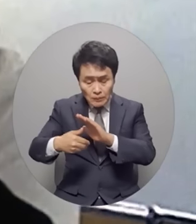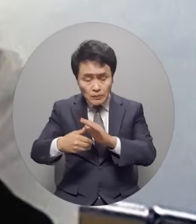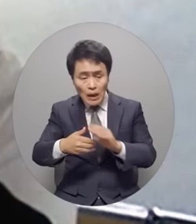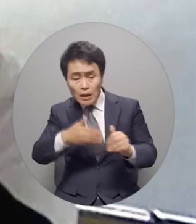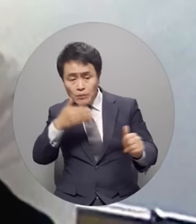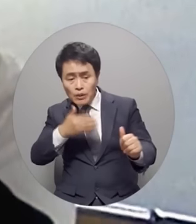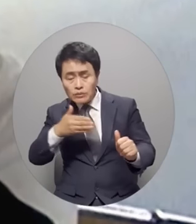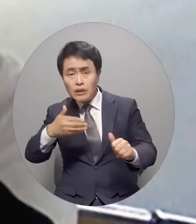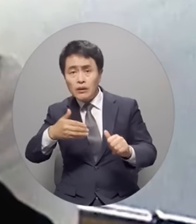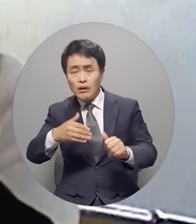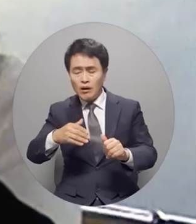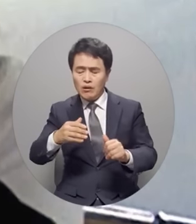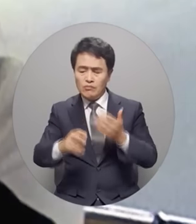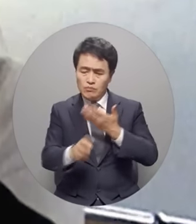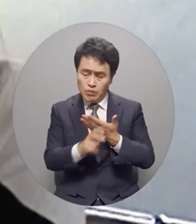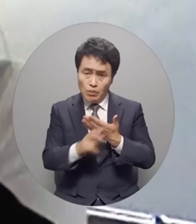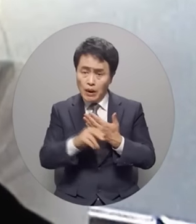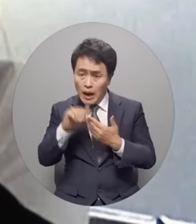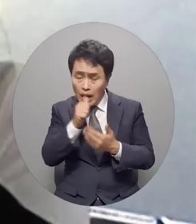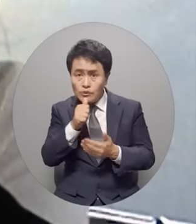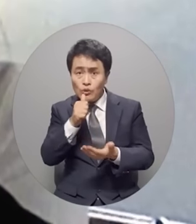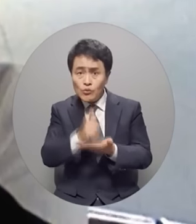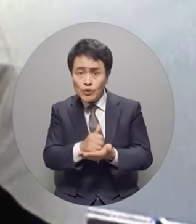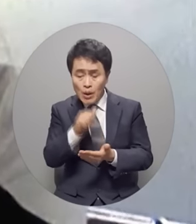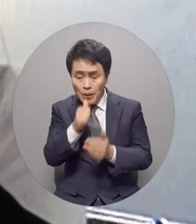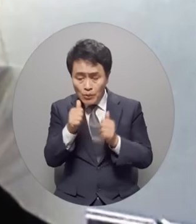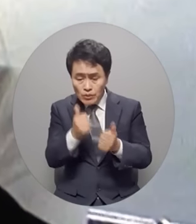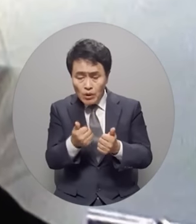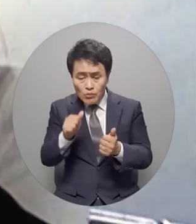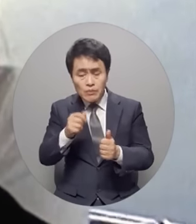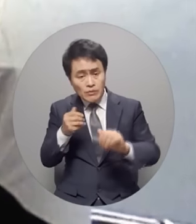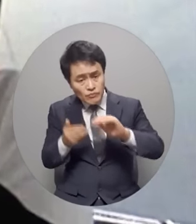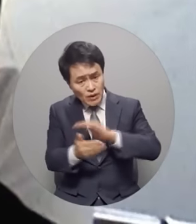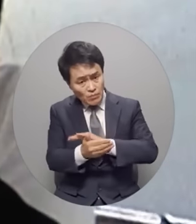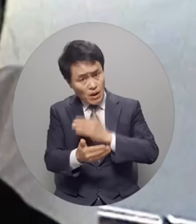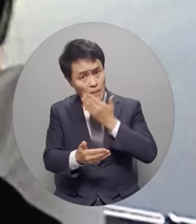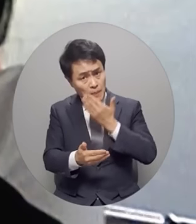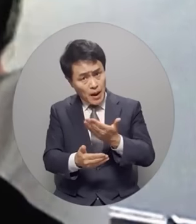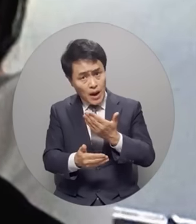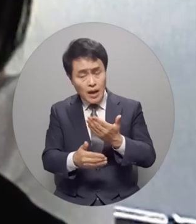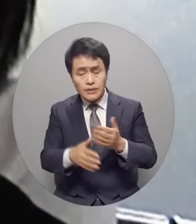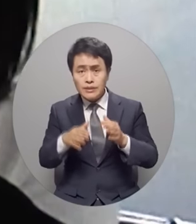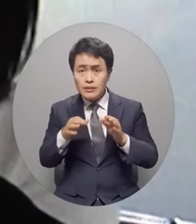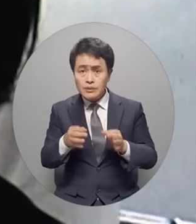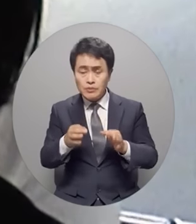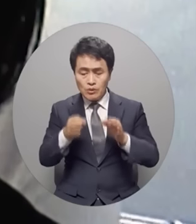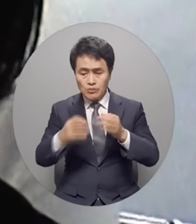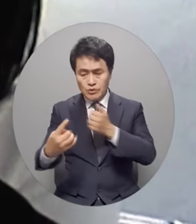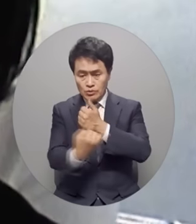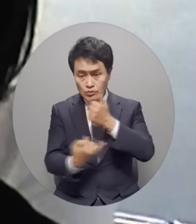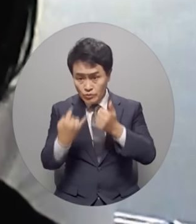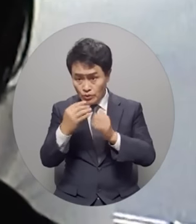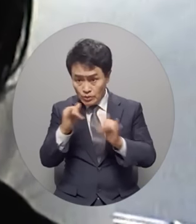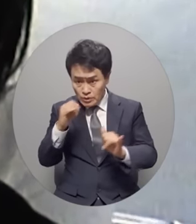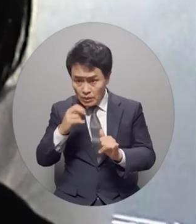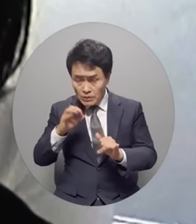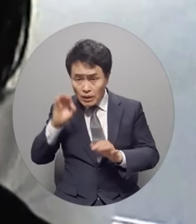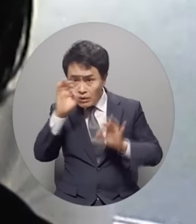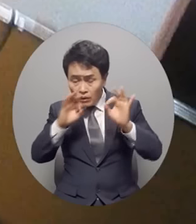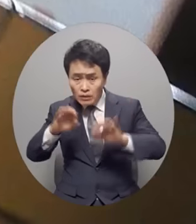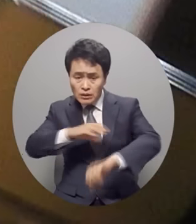알선 수제 변호사법 위반 뇌물 수수에 해당하는지 김여사가 금융위원 인사에 개입하는